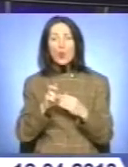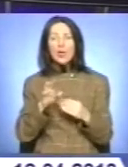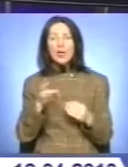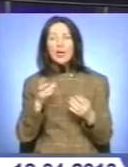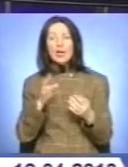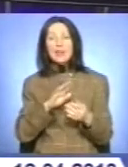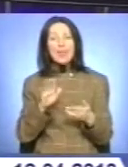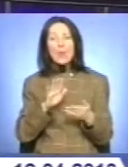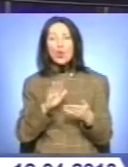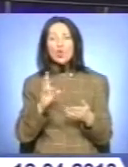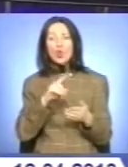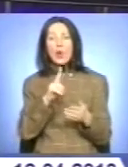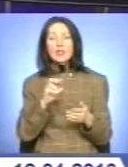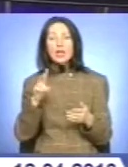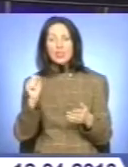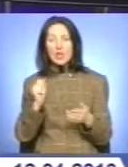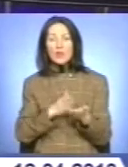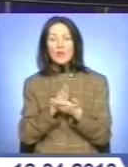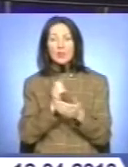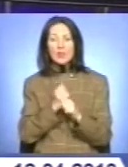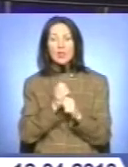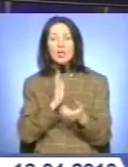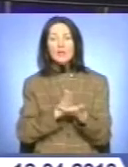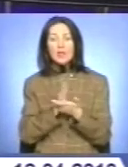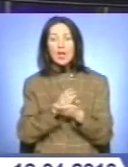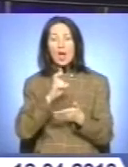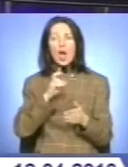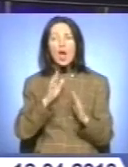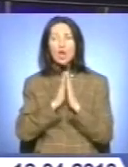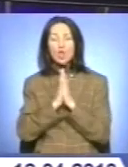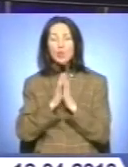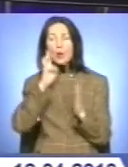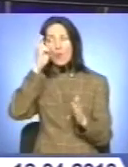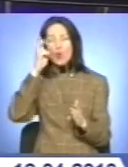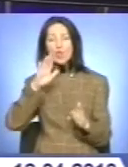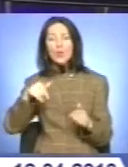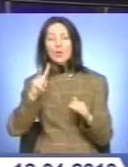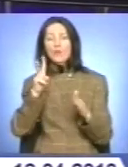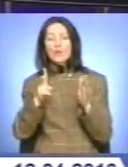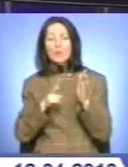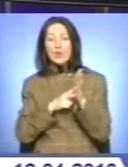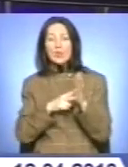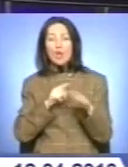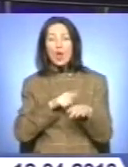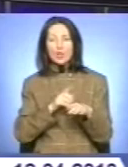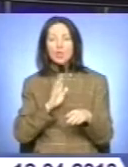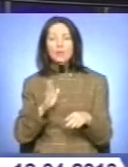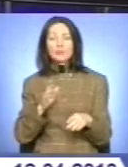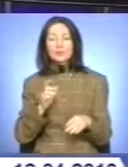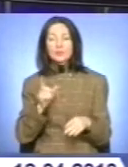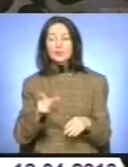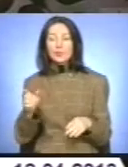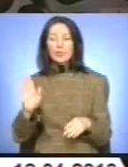Богородиці відправлять святу літургію. Після того о 17-й годині вірні рушать статіями. Детальніше дивіться